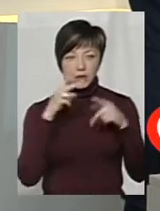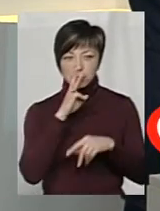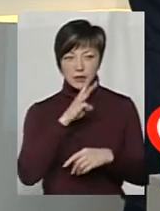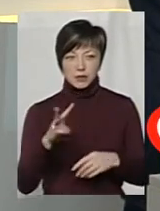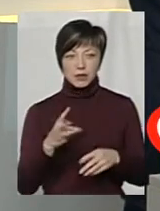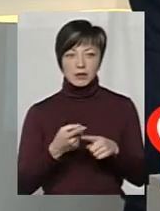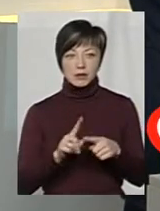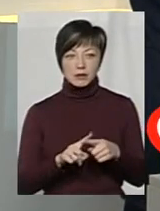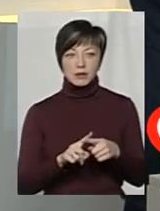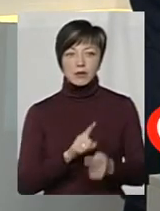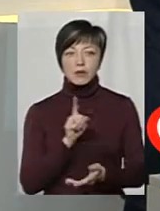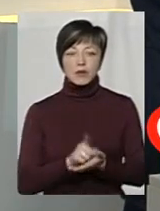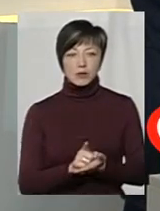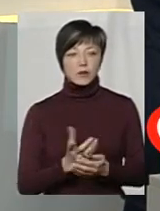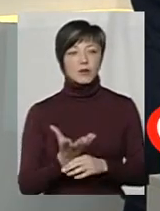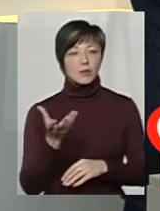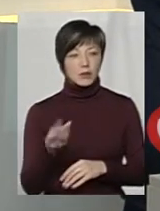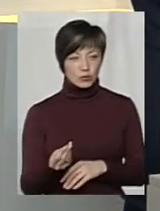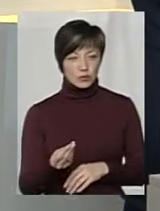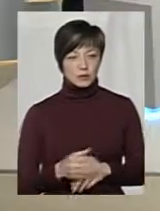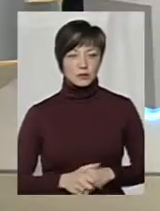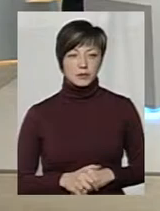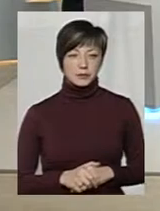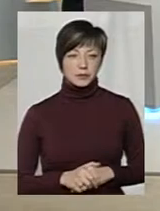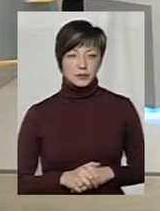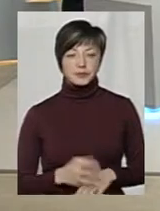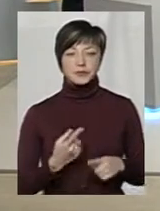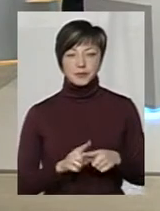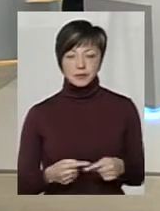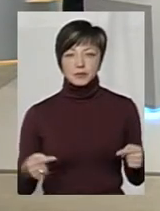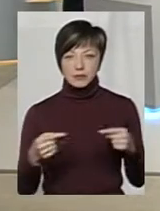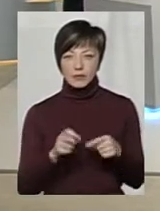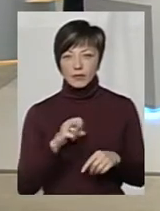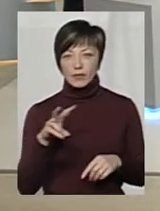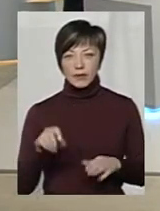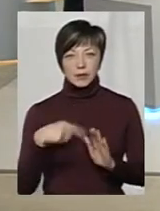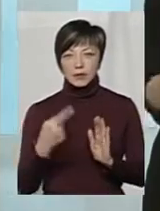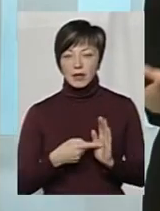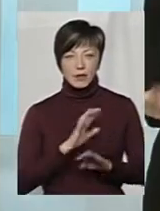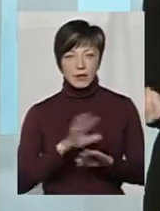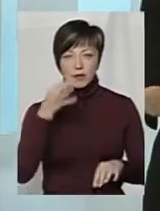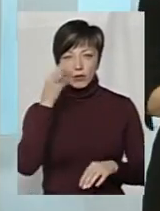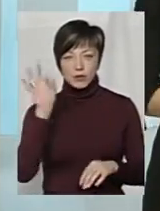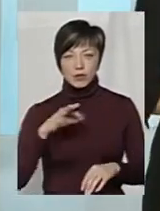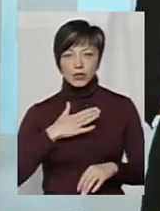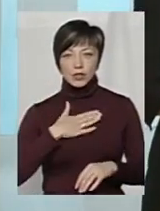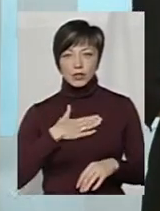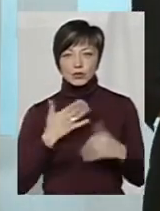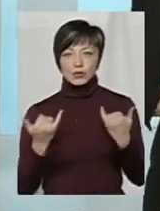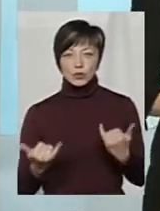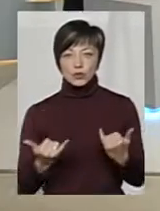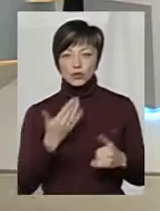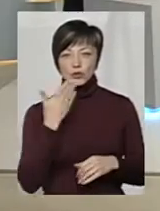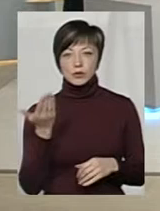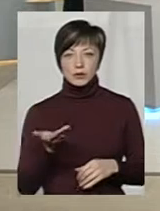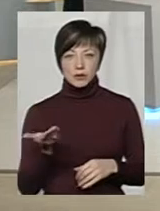не плата. Заробітна плата повинна виплачуватись. Це однозначно, але це питання не в компетенції нашого сьогоднішнього